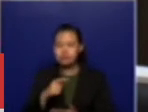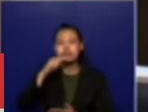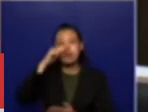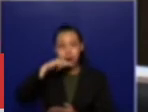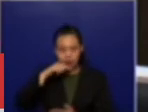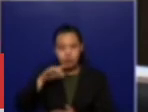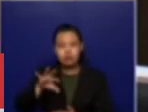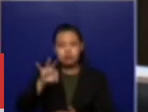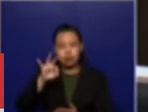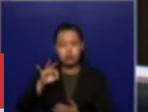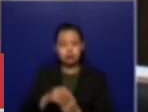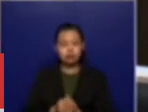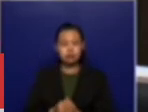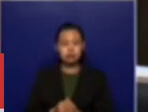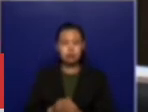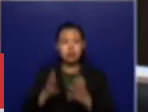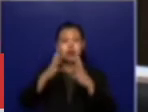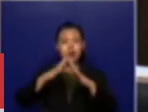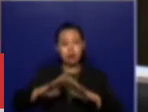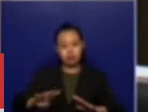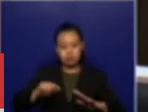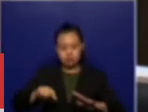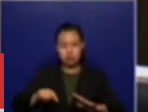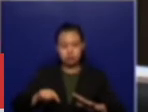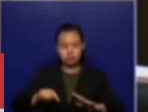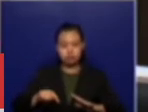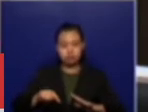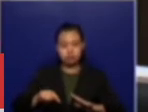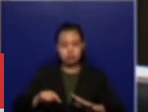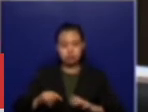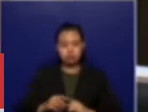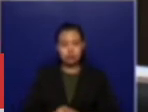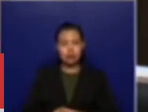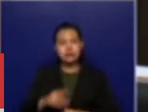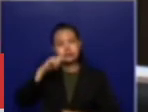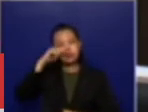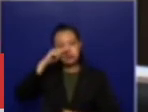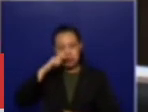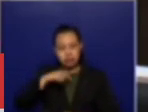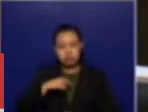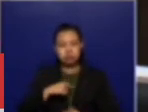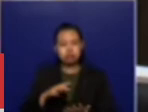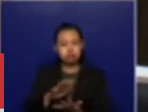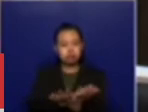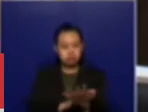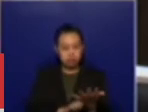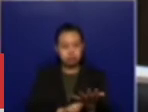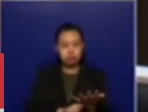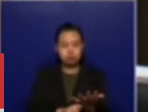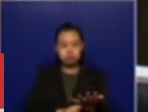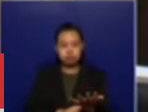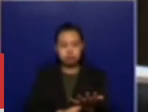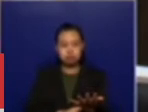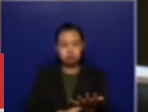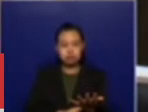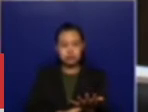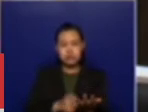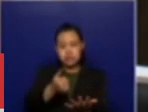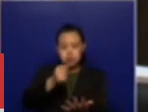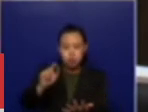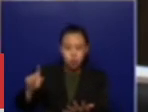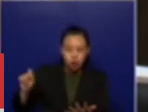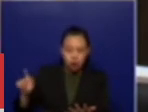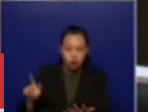ในภูมิภาคของเราในอาเซียนเราเนี่ยนะครับประเทศไทยของเราเนี่ยได้เปรียบประเทศอื่นๆโดยเฉพาะอย่างยิ่งตอนนู้